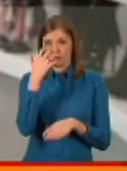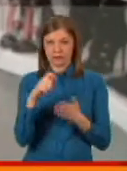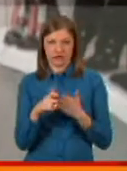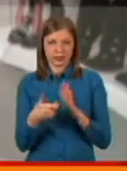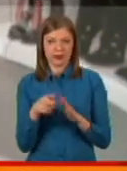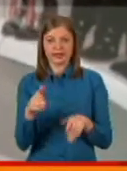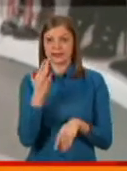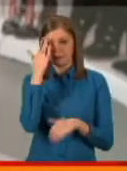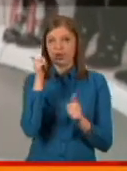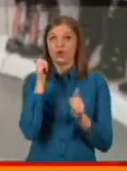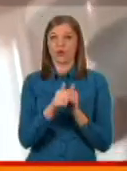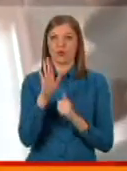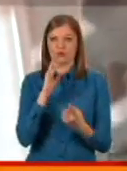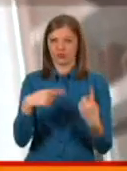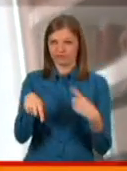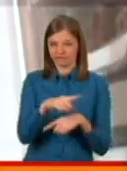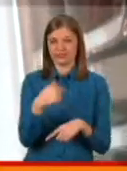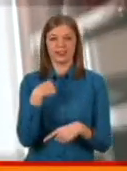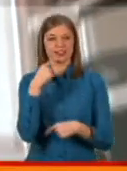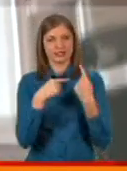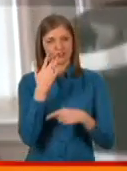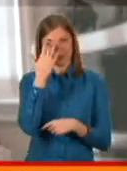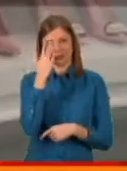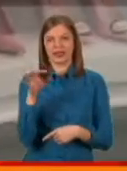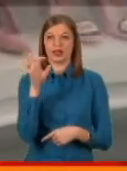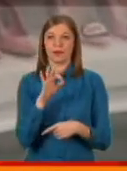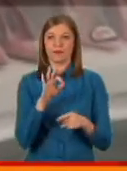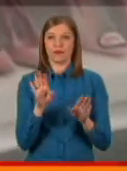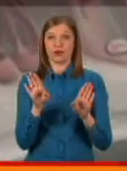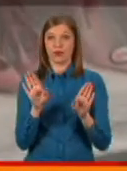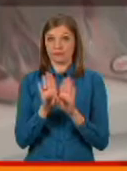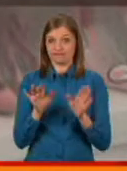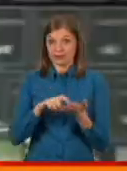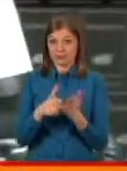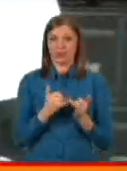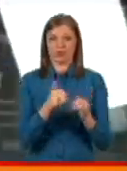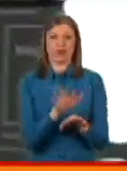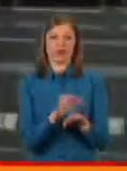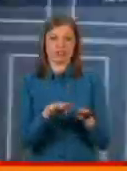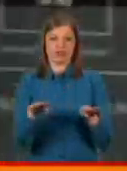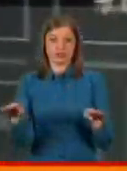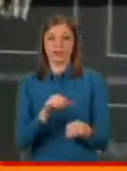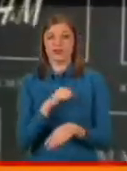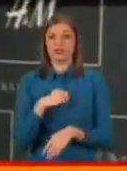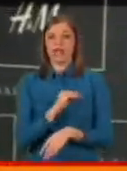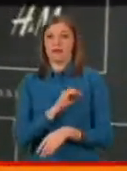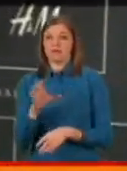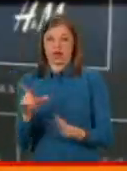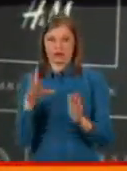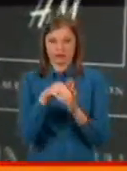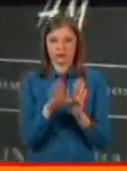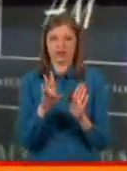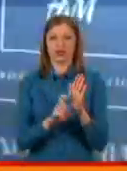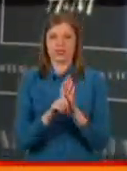кімната. Це мрія кожної дівчини. Я завжди мріяла про гардеробну для черевичків. Серед найбагатших людей світу Дженнер лише